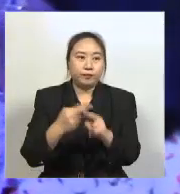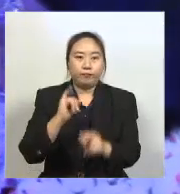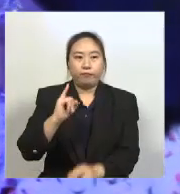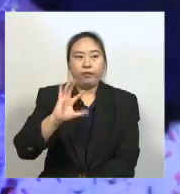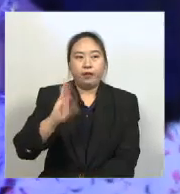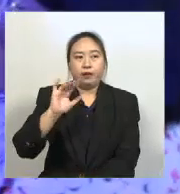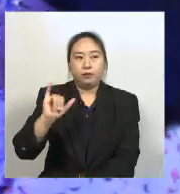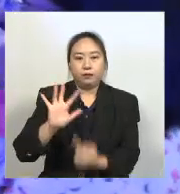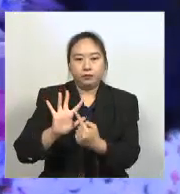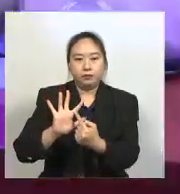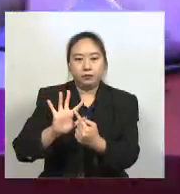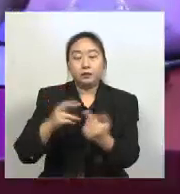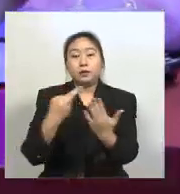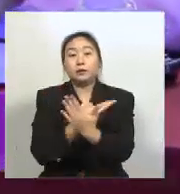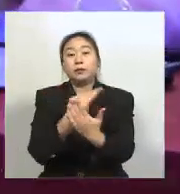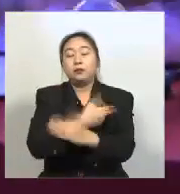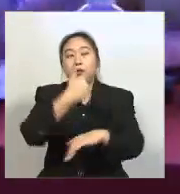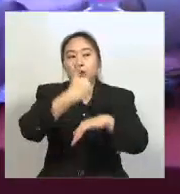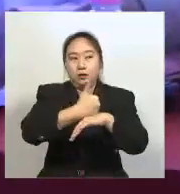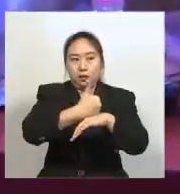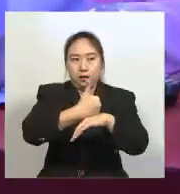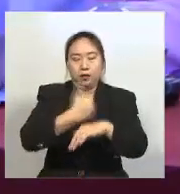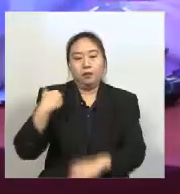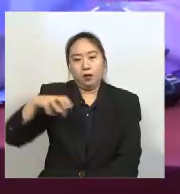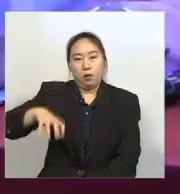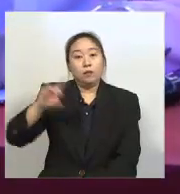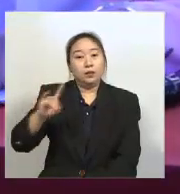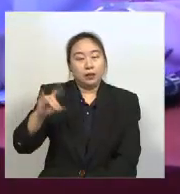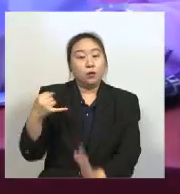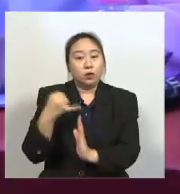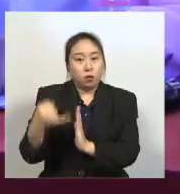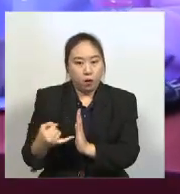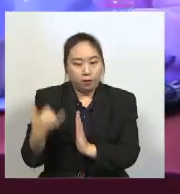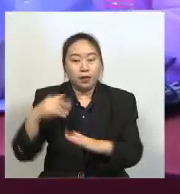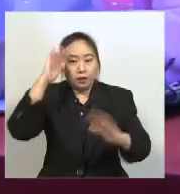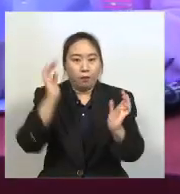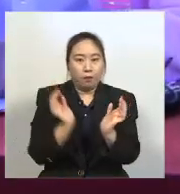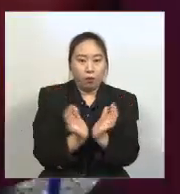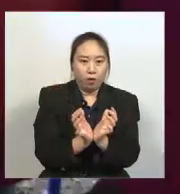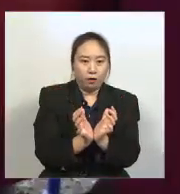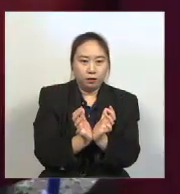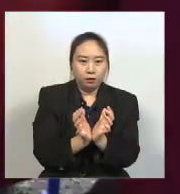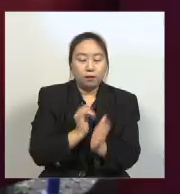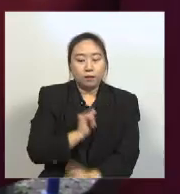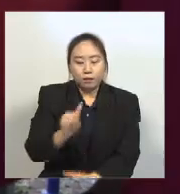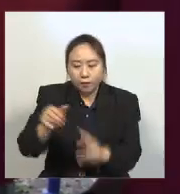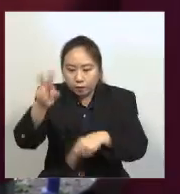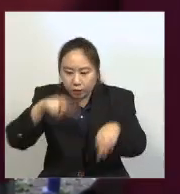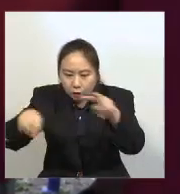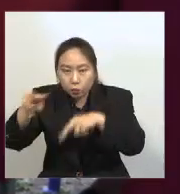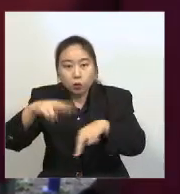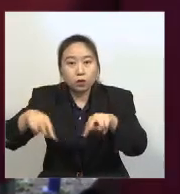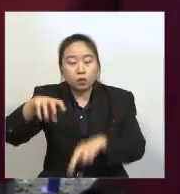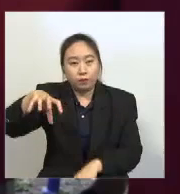จันทร์ผู้ว่าราชการจังหวัดราชบุรีพร้อมด้วยปศุสัตว์จังหวัดแล้วก็เจ้าหน้าที่ตำรวจนะคะก็เดินทางเข้าไปตรวจสอบ